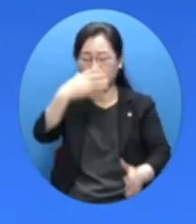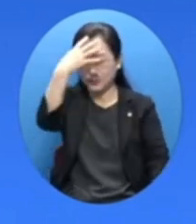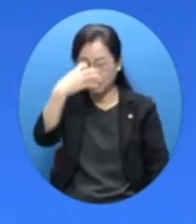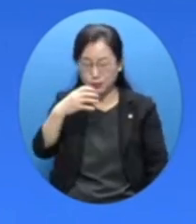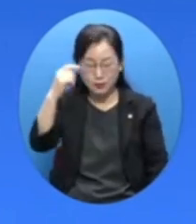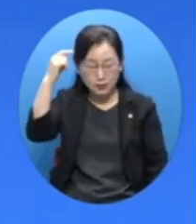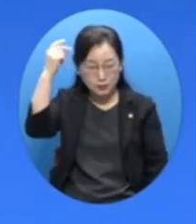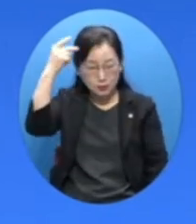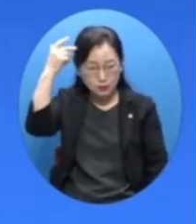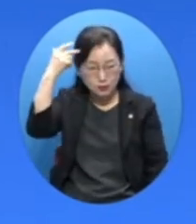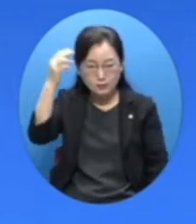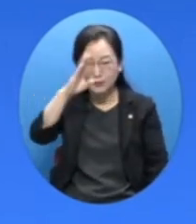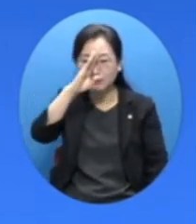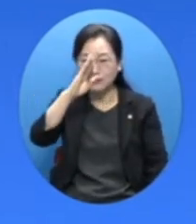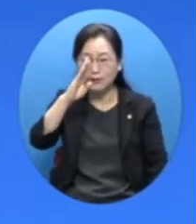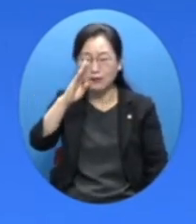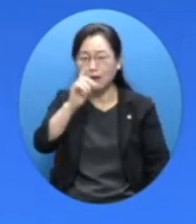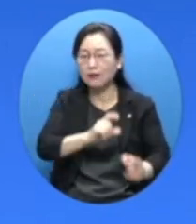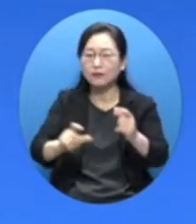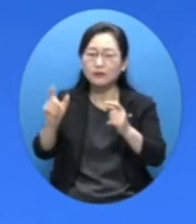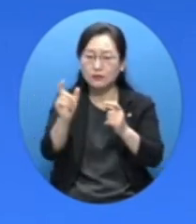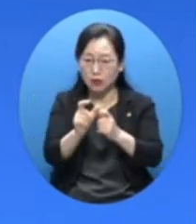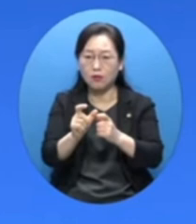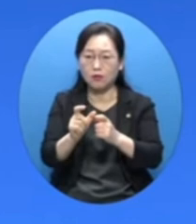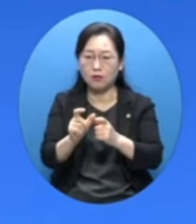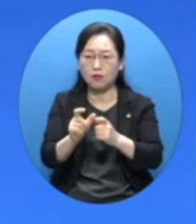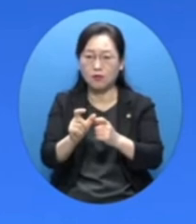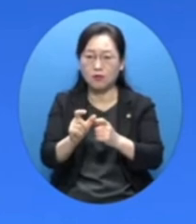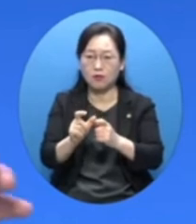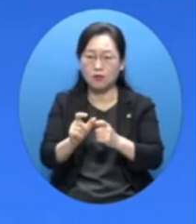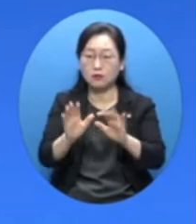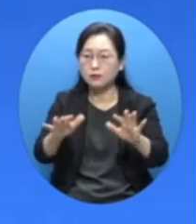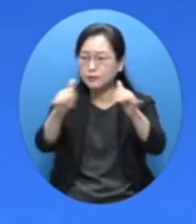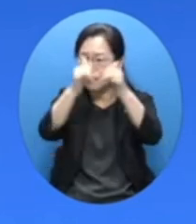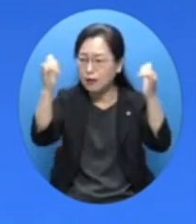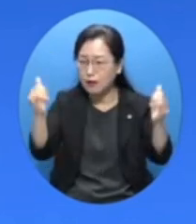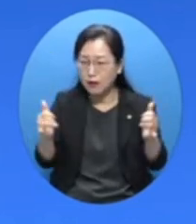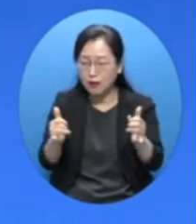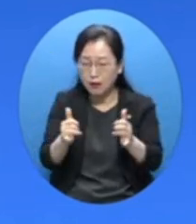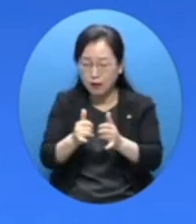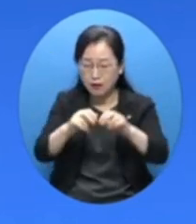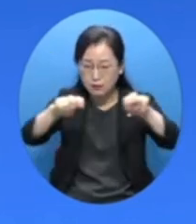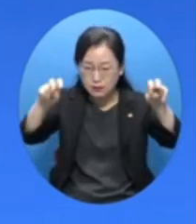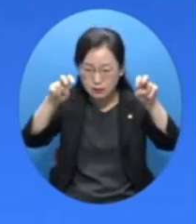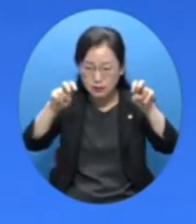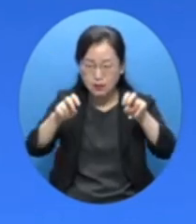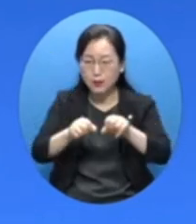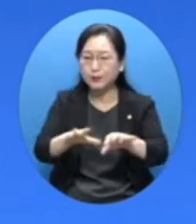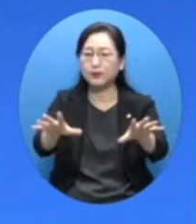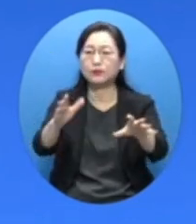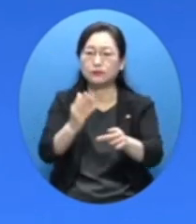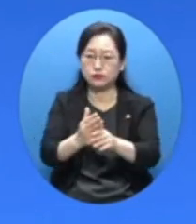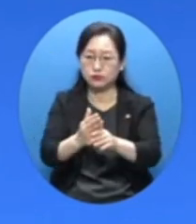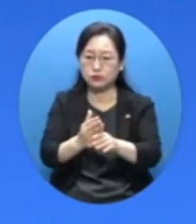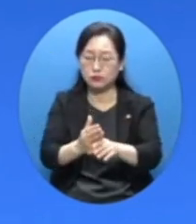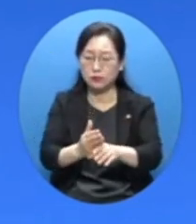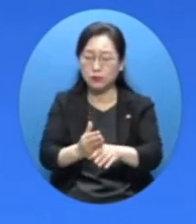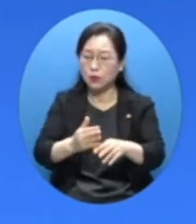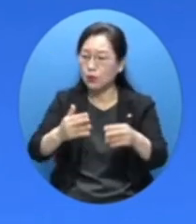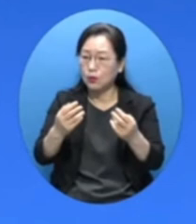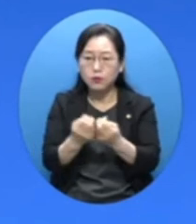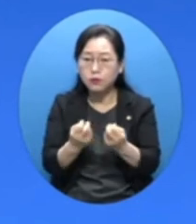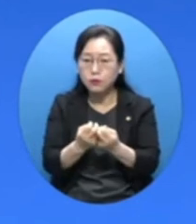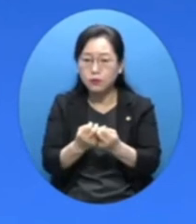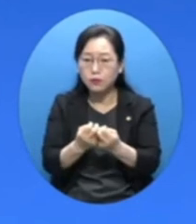정신질환은 더 그것이 우리 사회에 많이 퍼지고 있습니다 어떻게 해야이 같은 마뱅